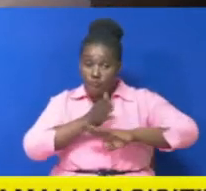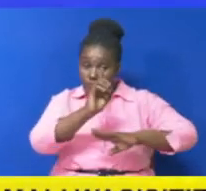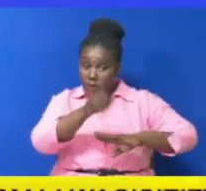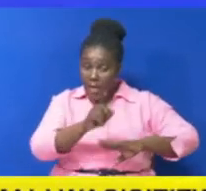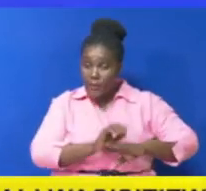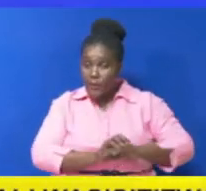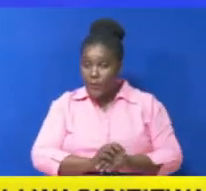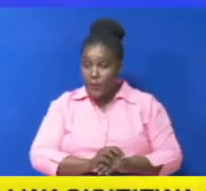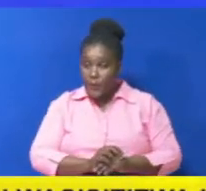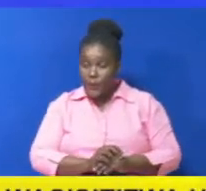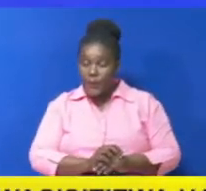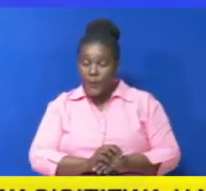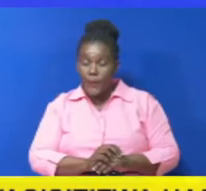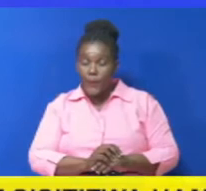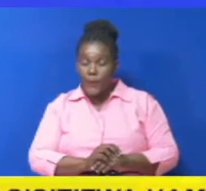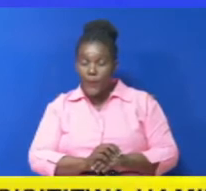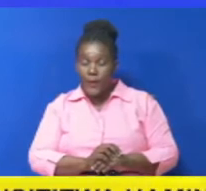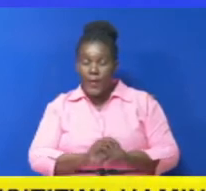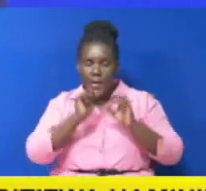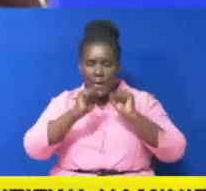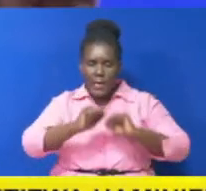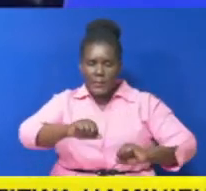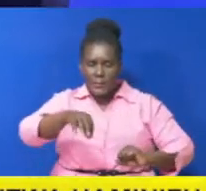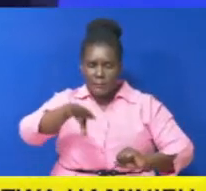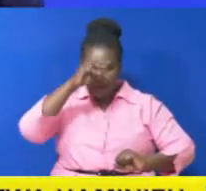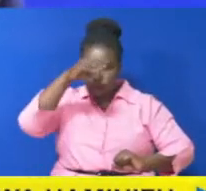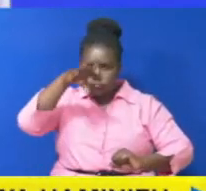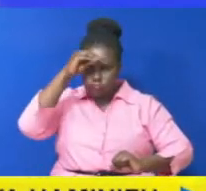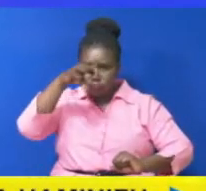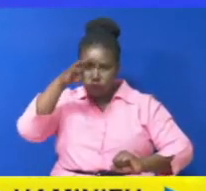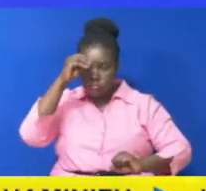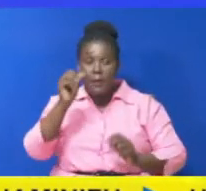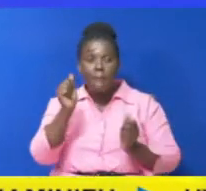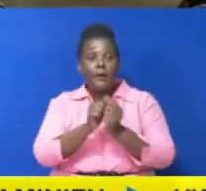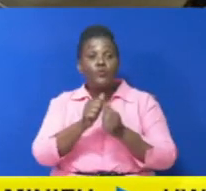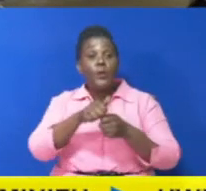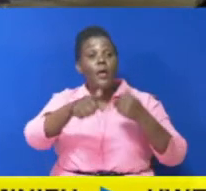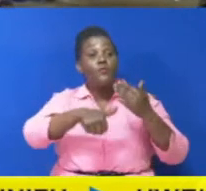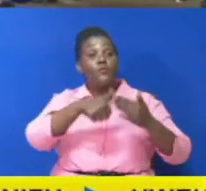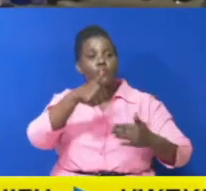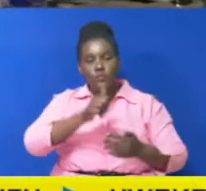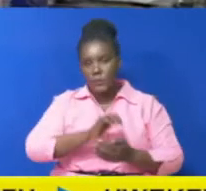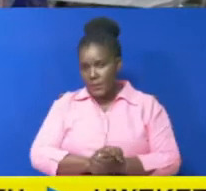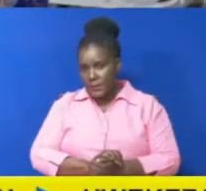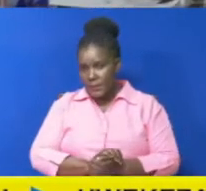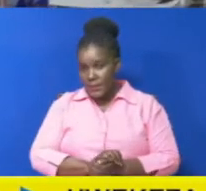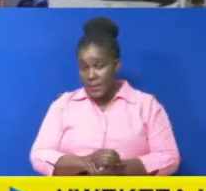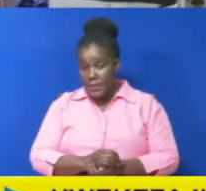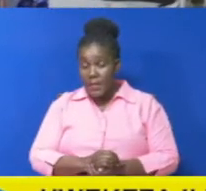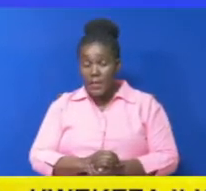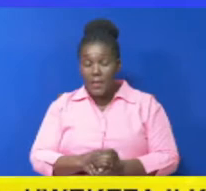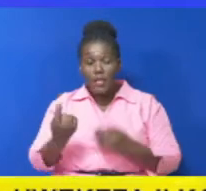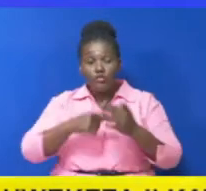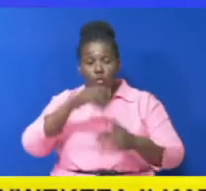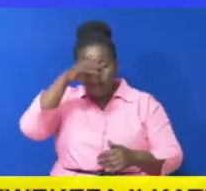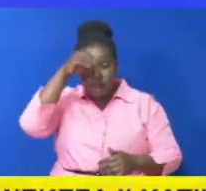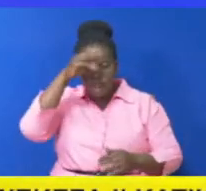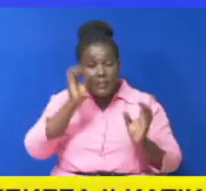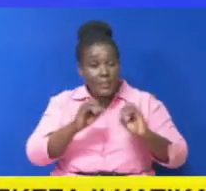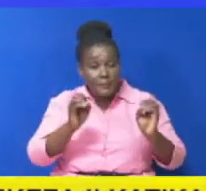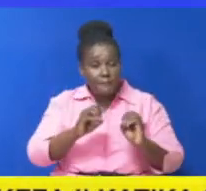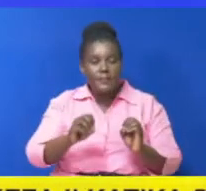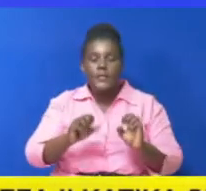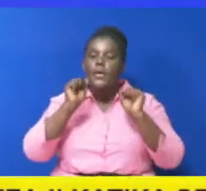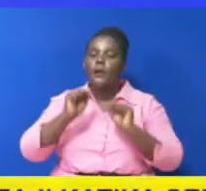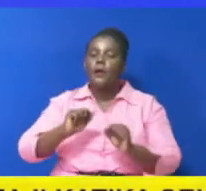maarifa ya kukuwezesha kwa kiongozi mzuri katika eneo lako, utafeli. Utafeli kwanza, huna misingi yenyewe ya